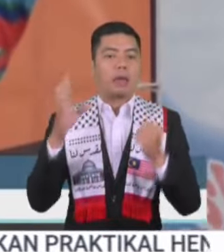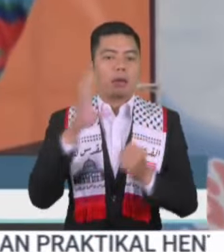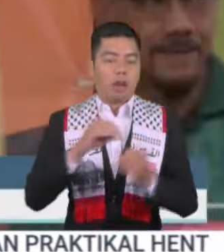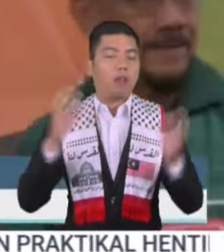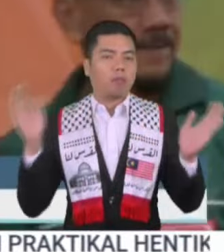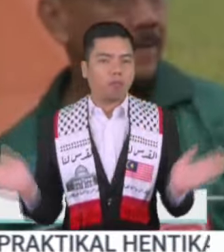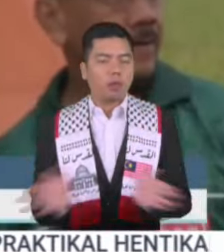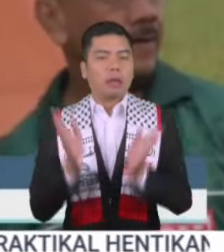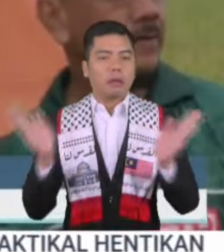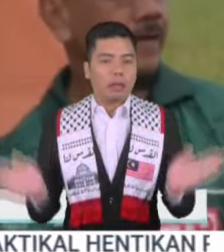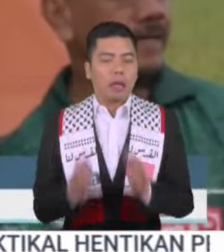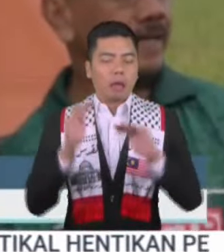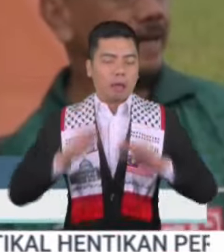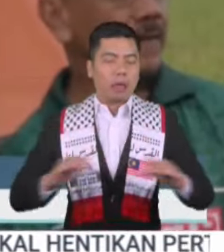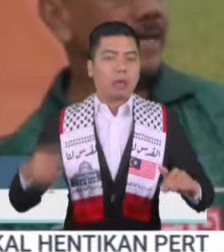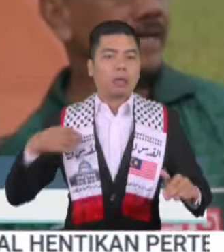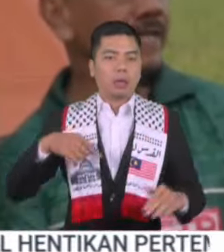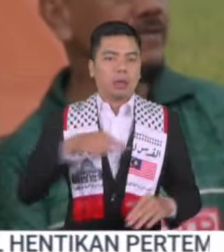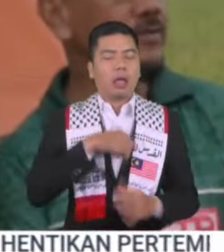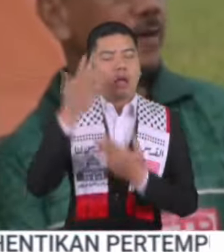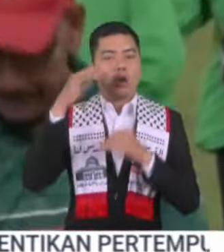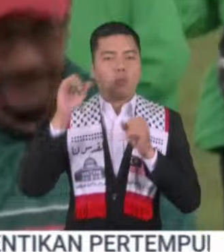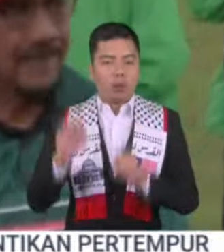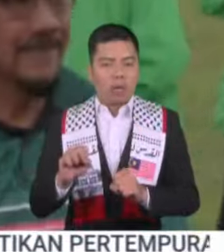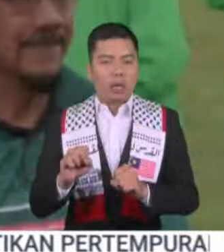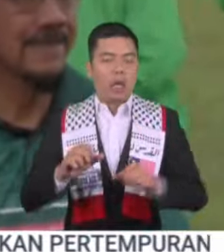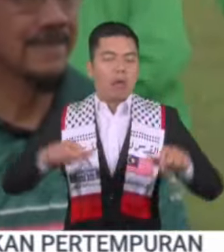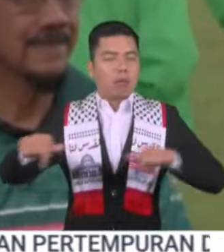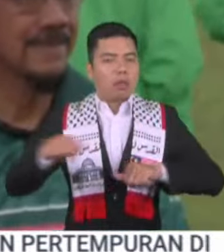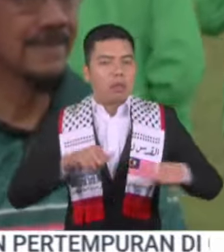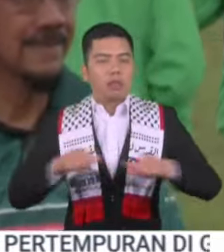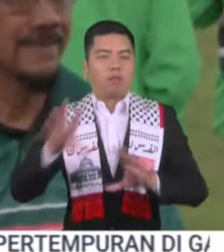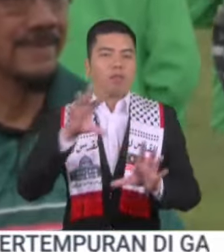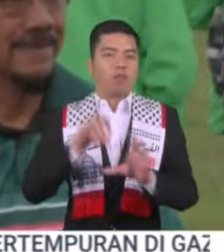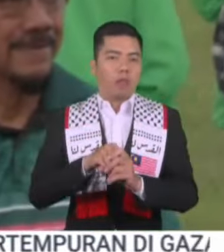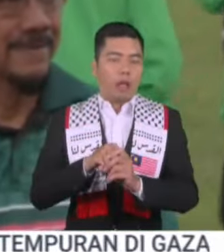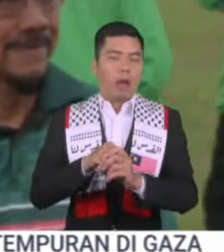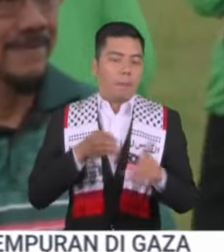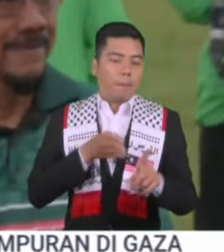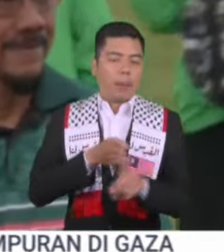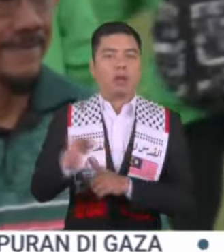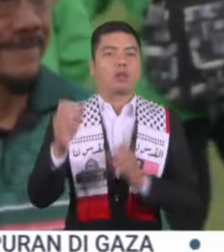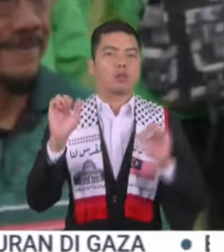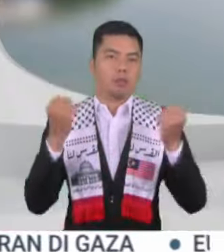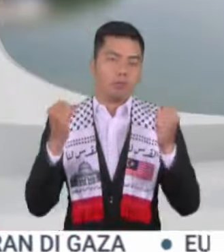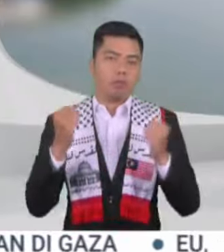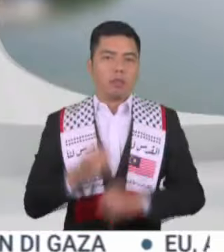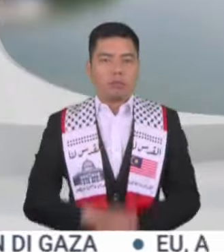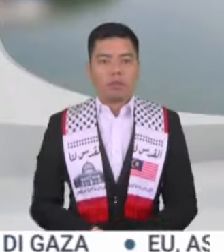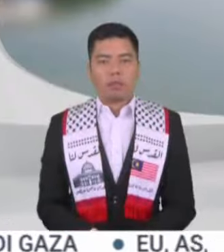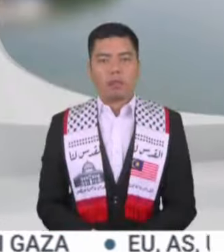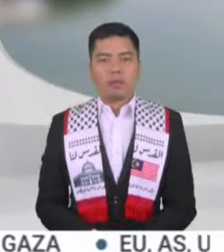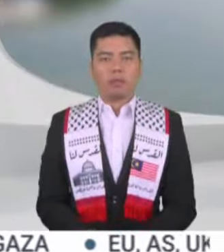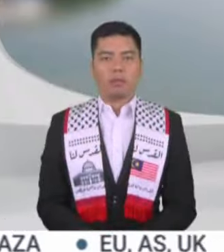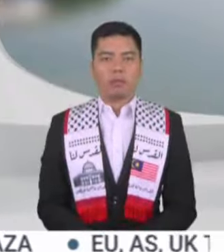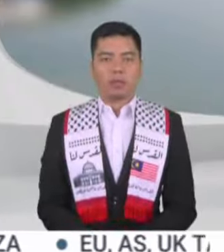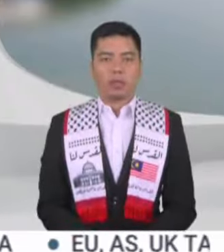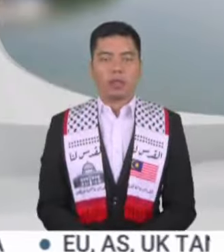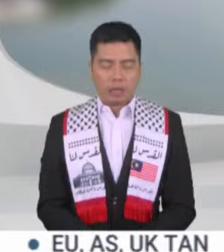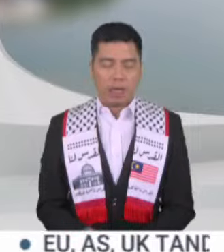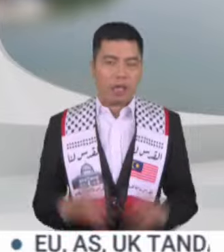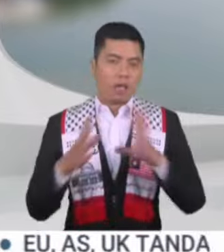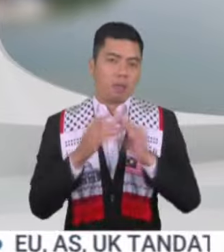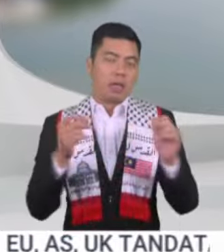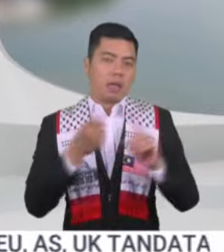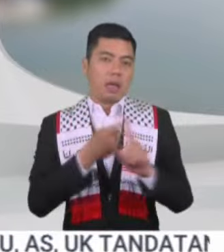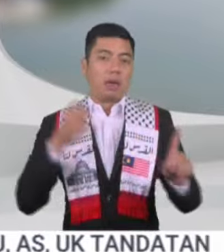memastikan supaya anak-anak kita akan terus bergiat aktif dalam bidang sukanah baik saudara